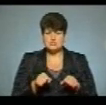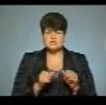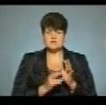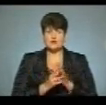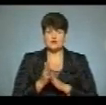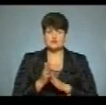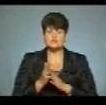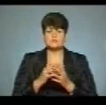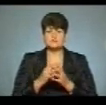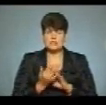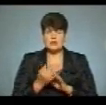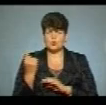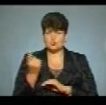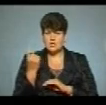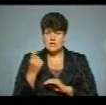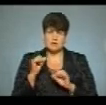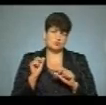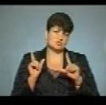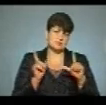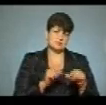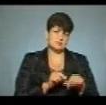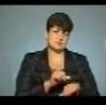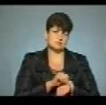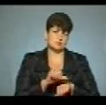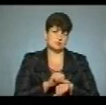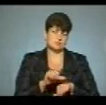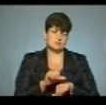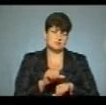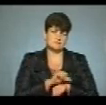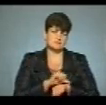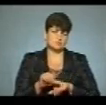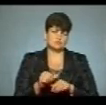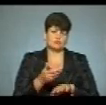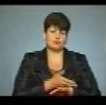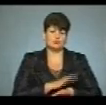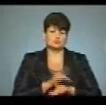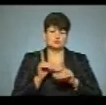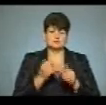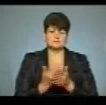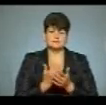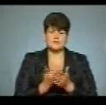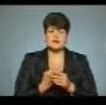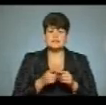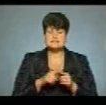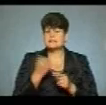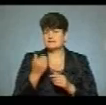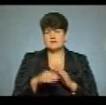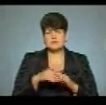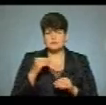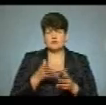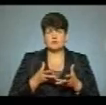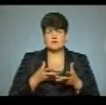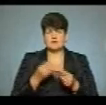городину і господарювати, а можеш їхати заробляти в Польщу. Це є твій вибір, але цей вибір повпливає на історію твого